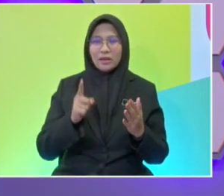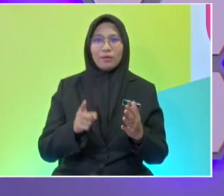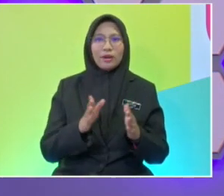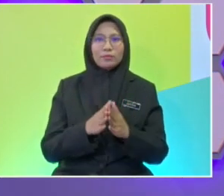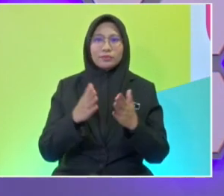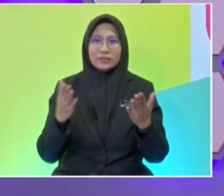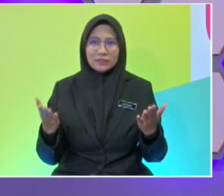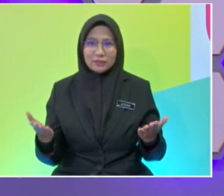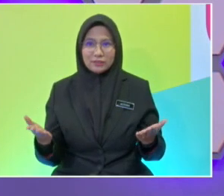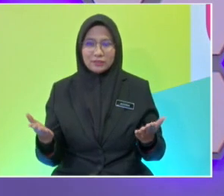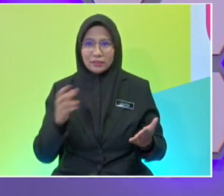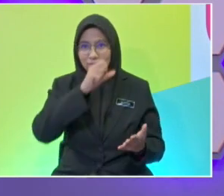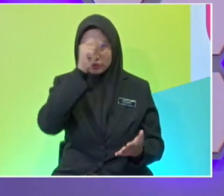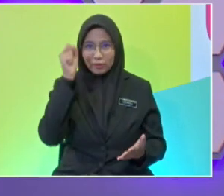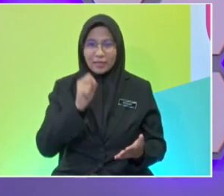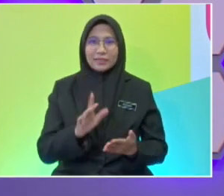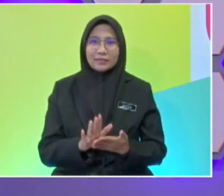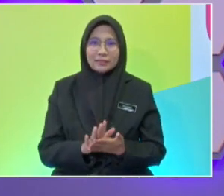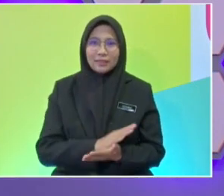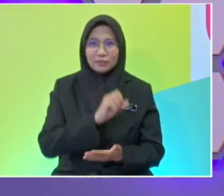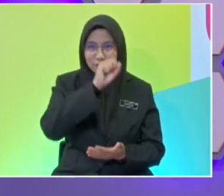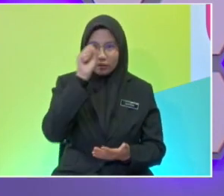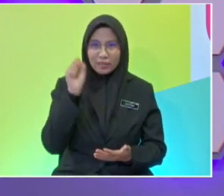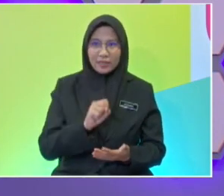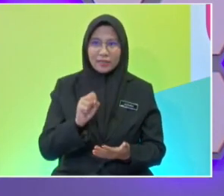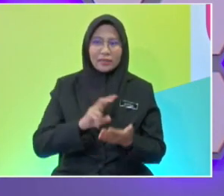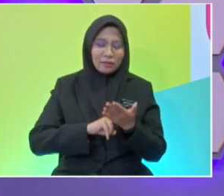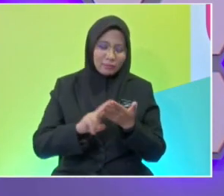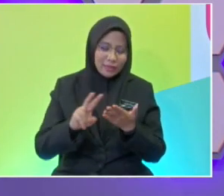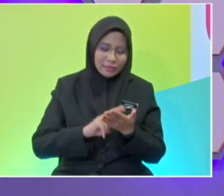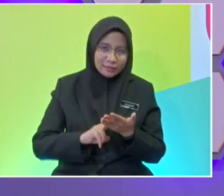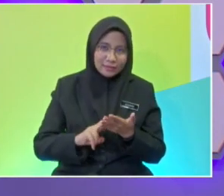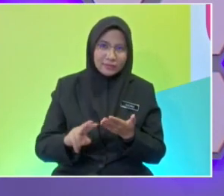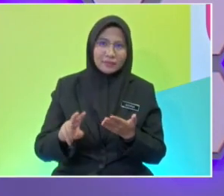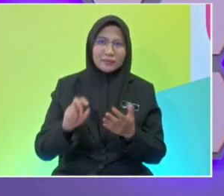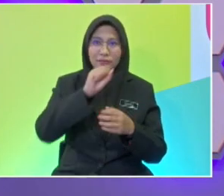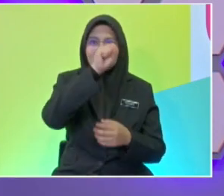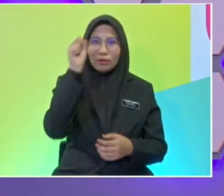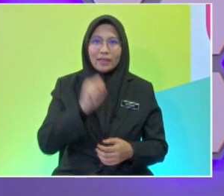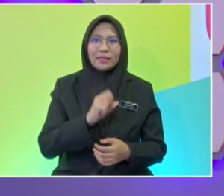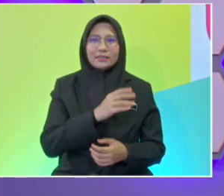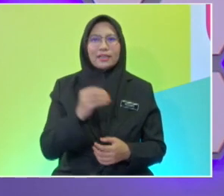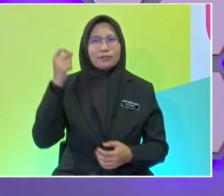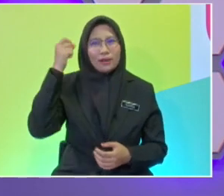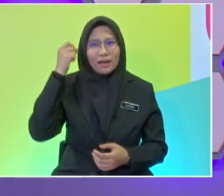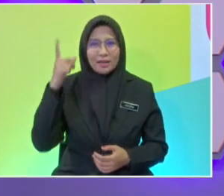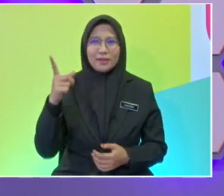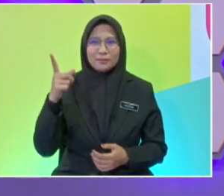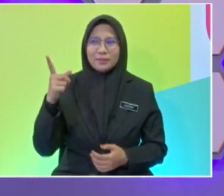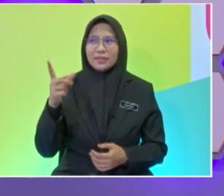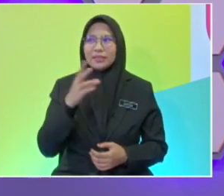tengok Oke baca dan pahami arahan soal tersebut Oke pastikan anda menjawab